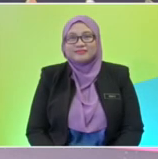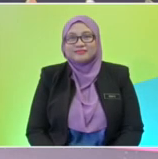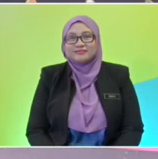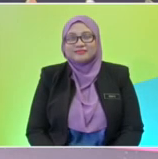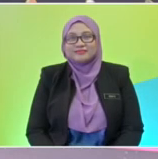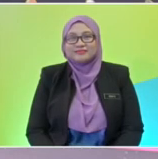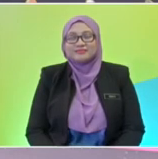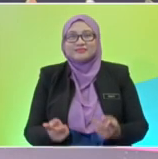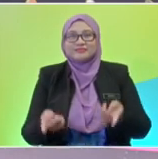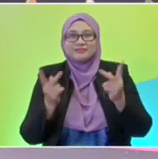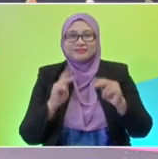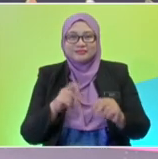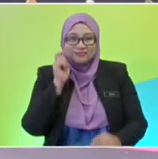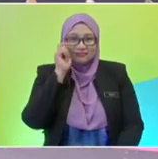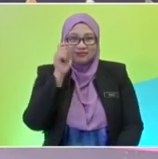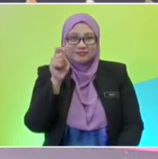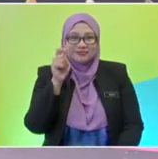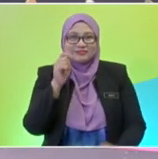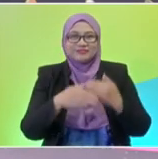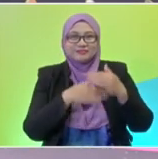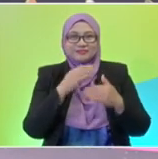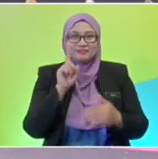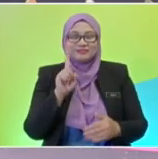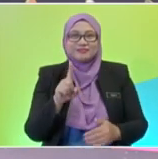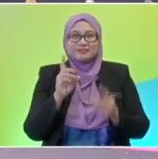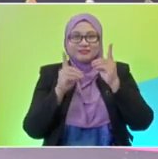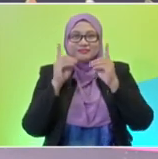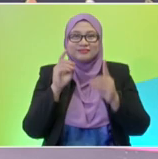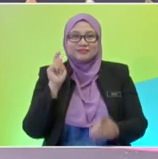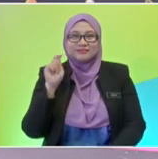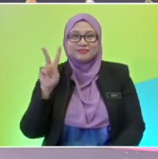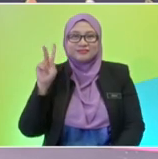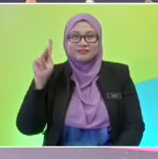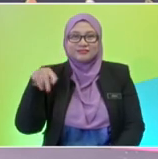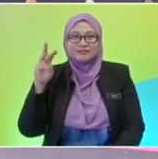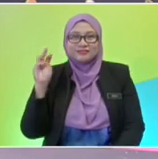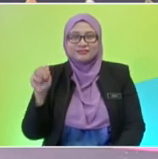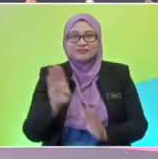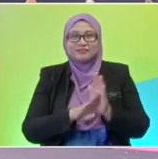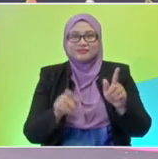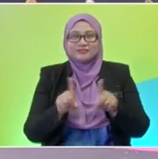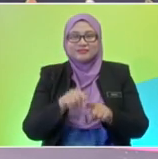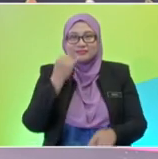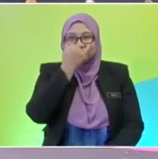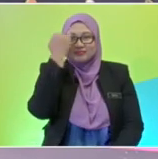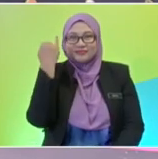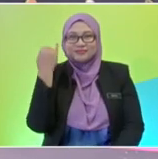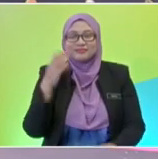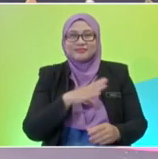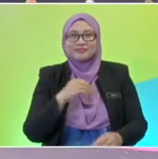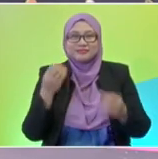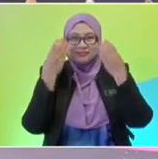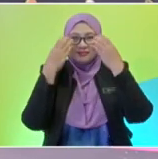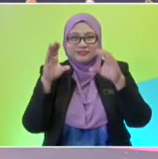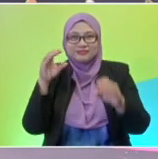kembali menyaksikan slot tahap 1 di Net TV KPM bersama raja di sini